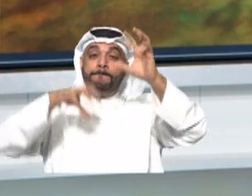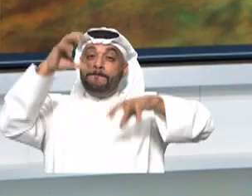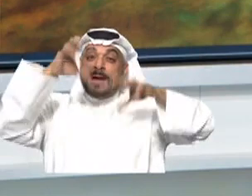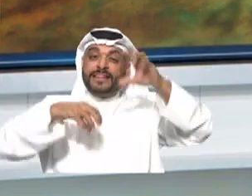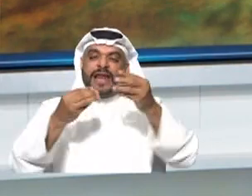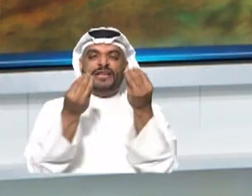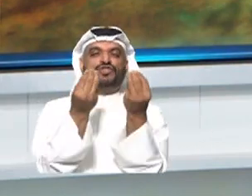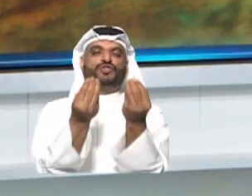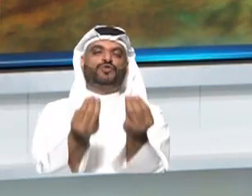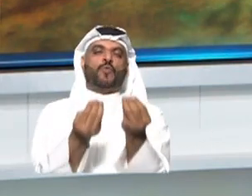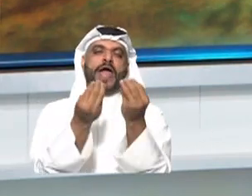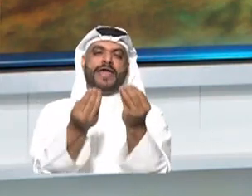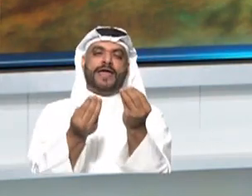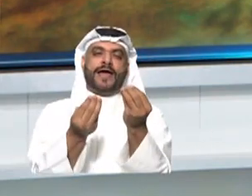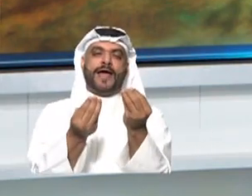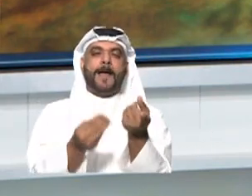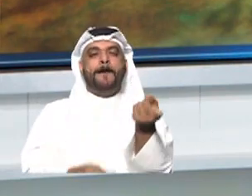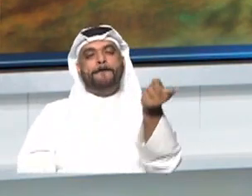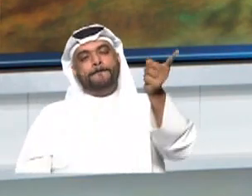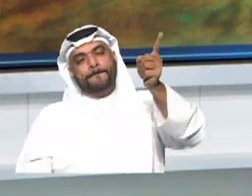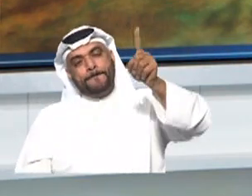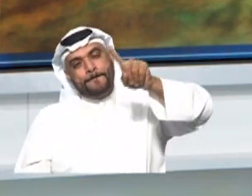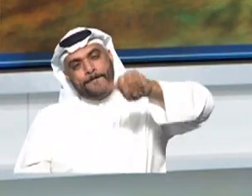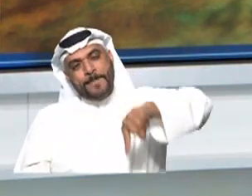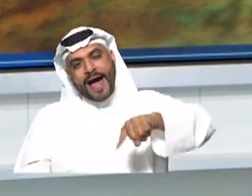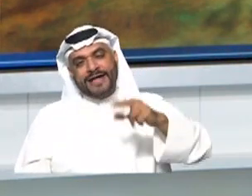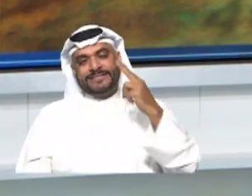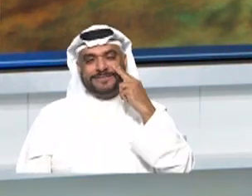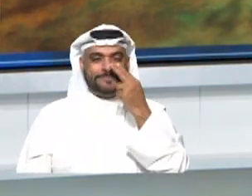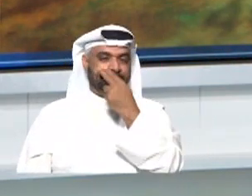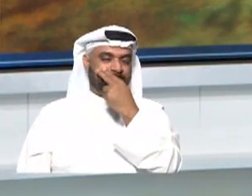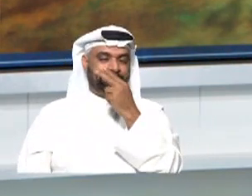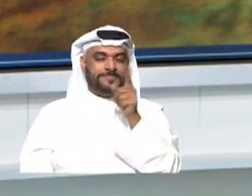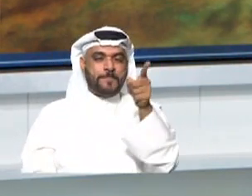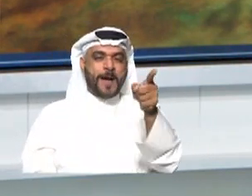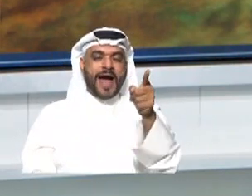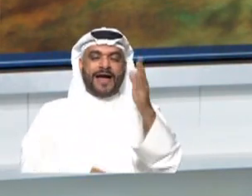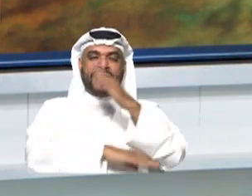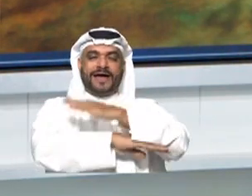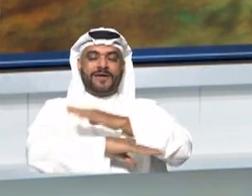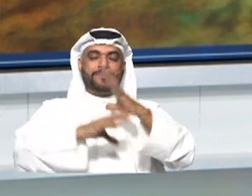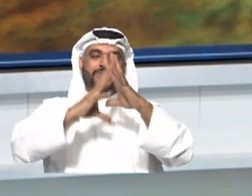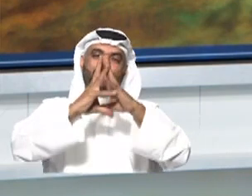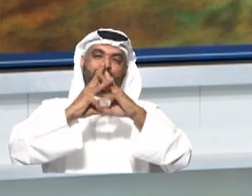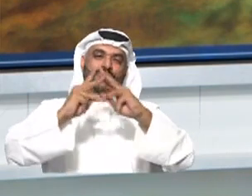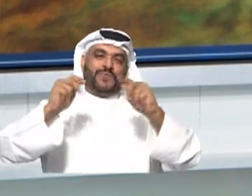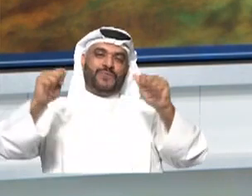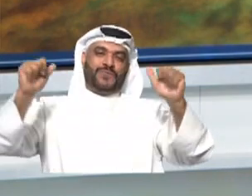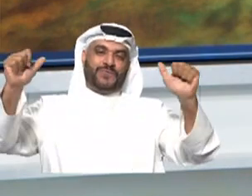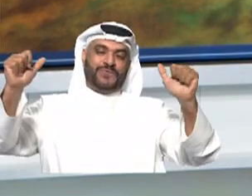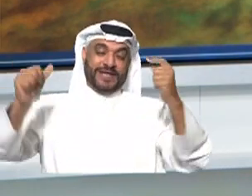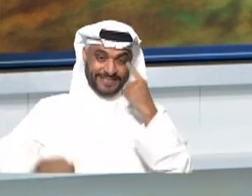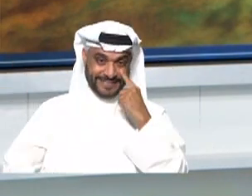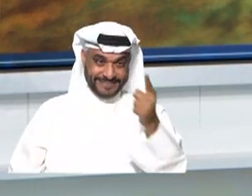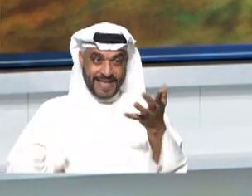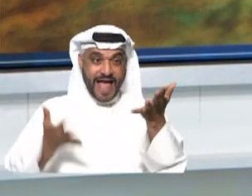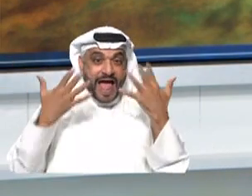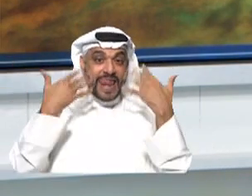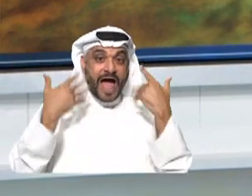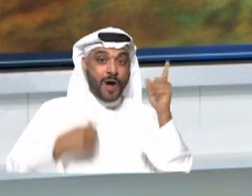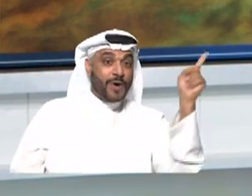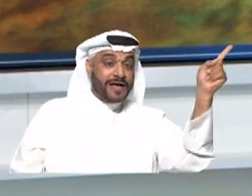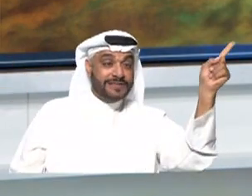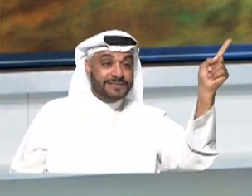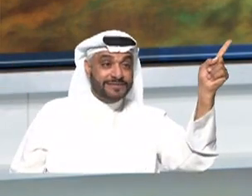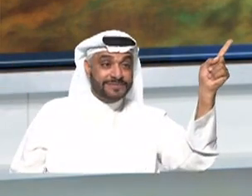تدريجيا بعد نهار الغد إن شاء الله مع استمرار الرياح الشمالية الغربية قد تنشط على فترات قد تصل سرعتها إلى 40